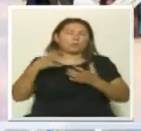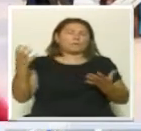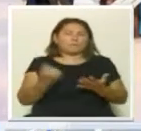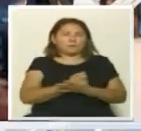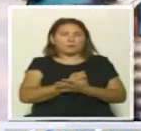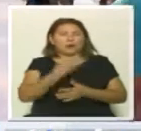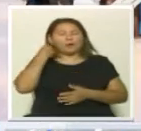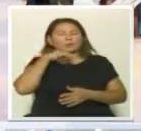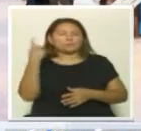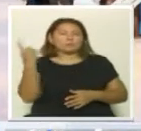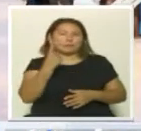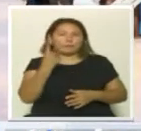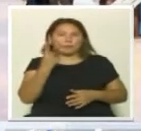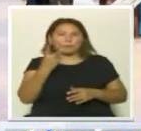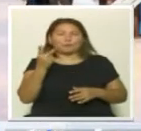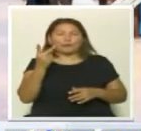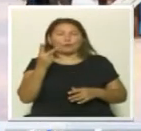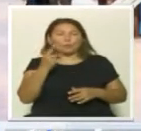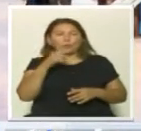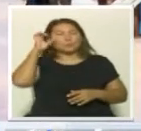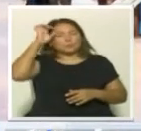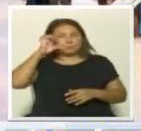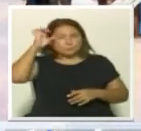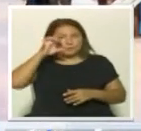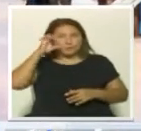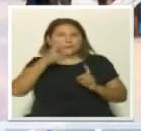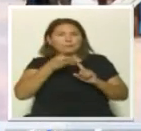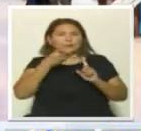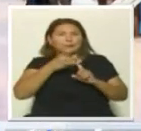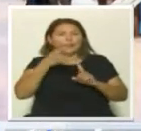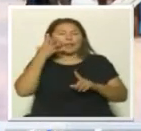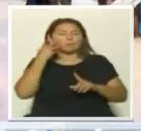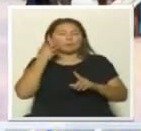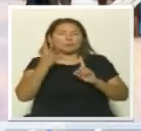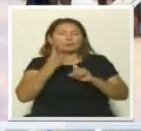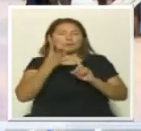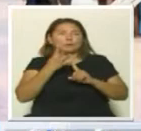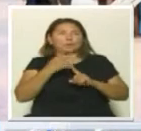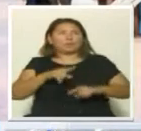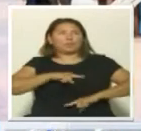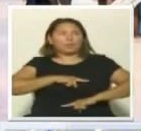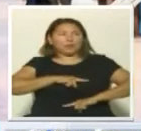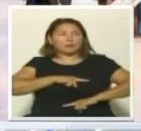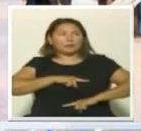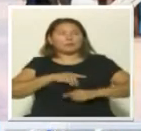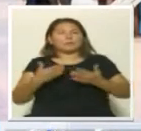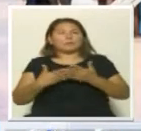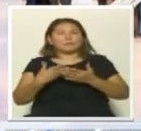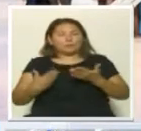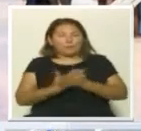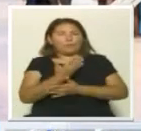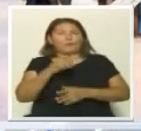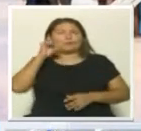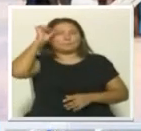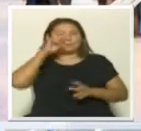бойым ақтөбелік боксшымен, екінші бойым өзбекстандық, үшінші бойым алматылық және осы финалдық жекпе-жегім тағы өзбекстандық боксшымен